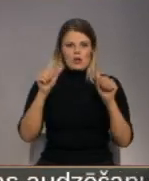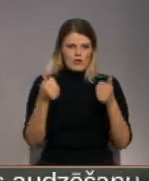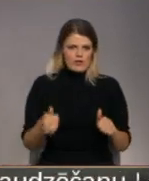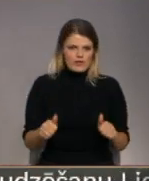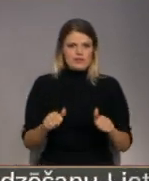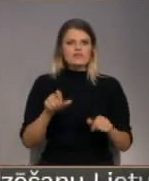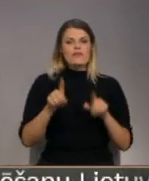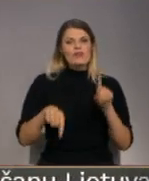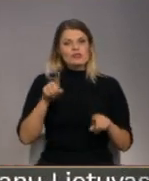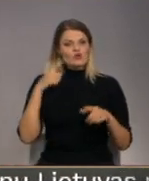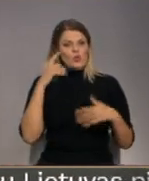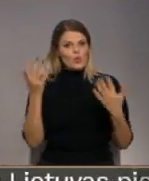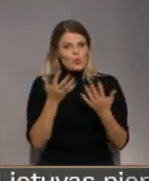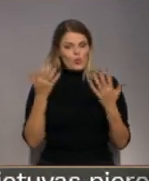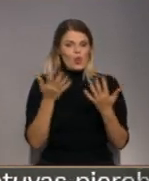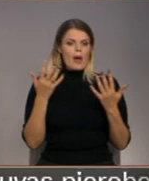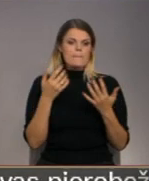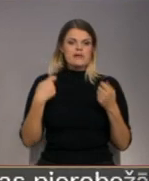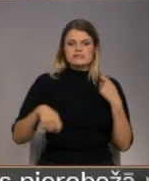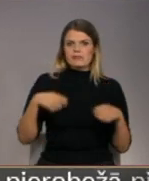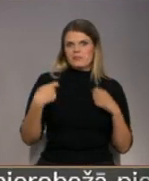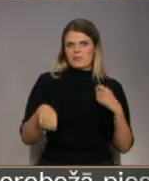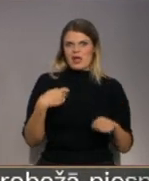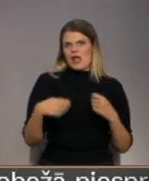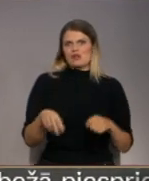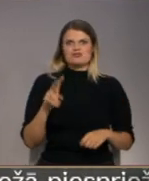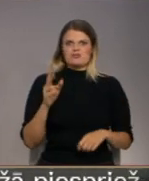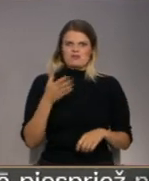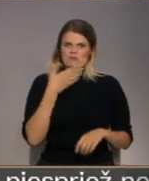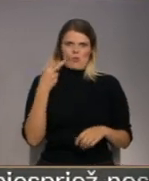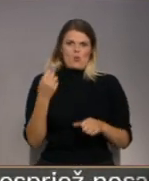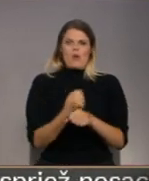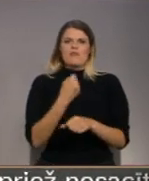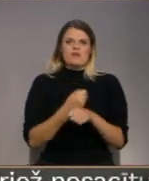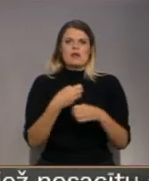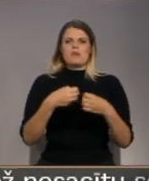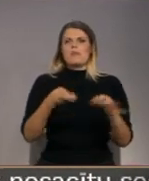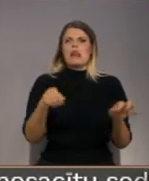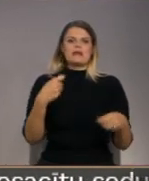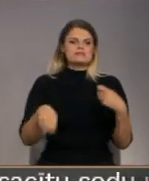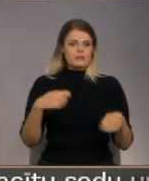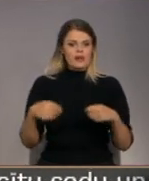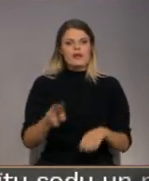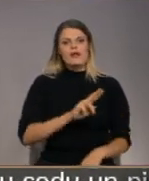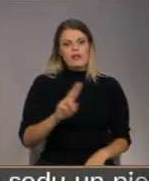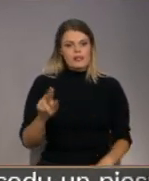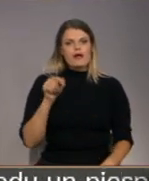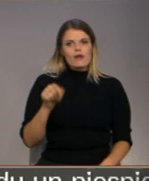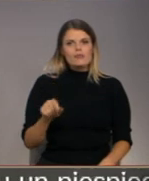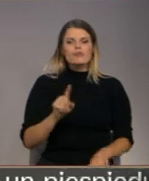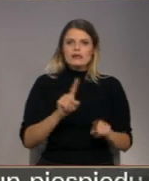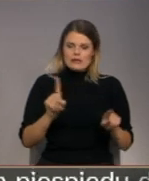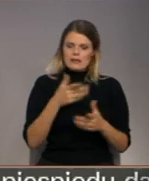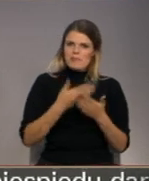Dažkārt uzskata, ka brīva, nu, spēlēšanās, nu, tas jau ir tā, tā, ka bērnam galīgi nav ko darīt, tad viņi palaiž spēlēties. Nē, tur ir